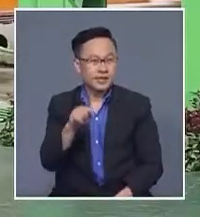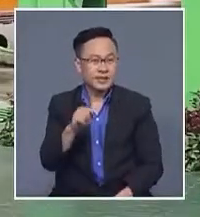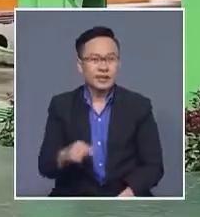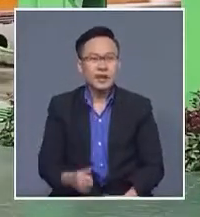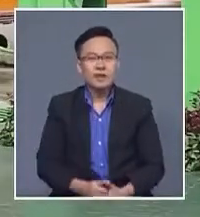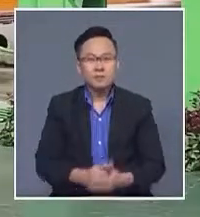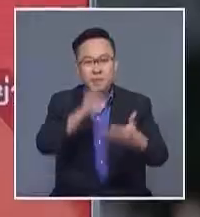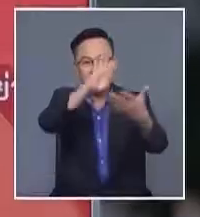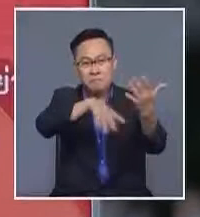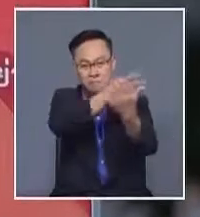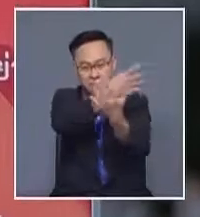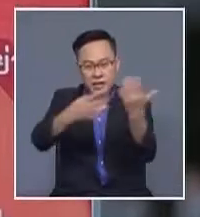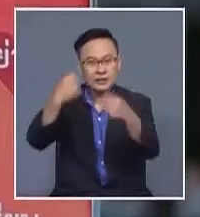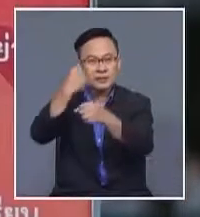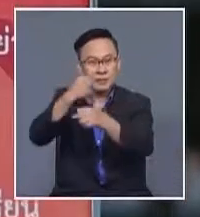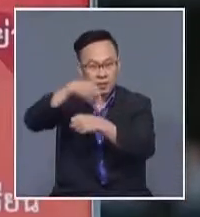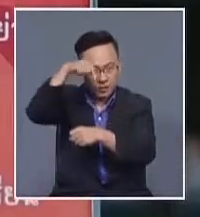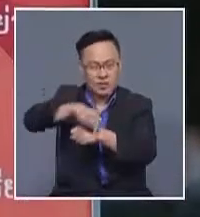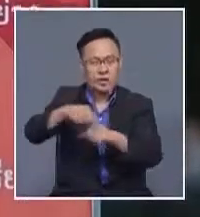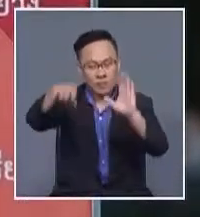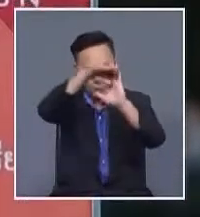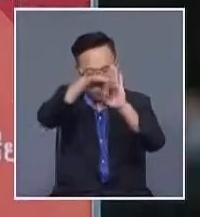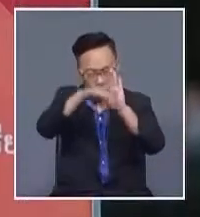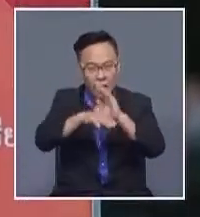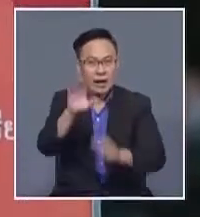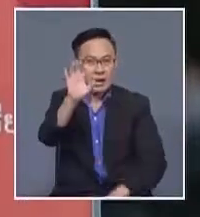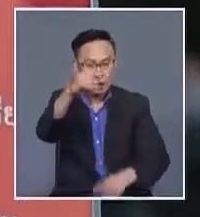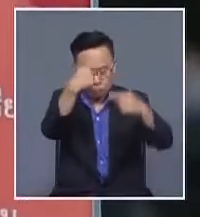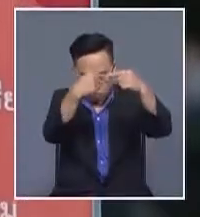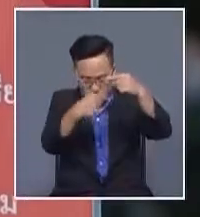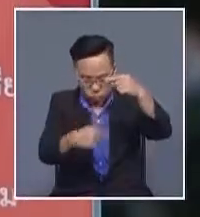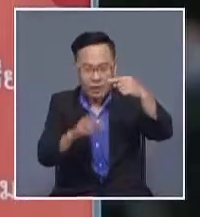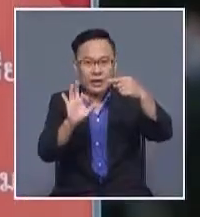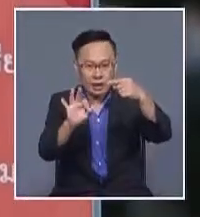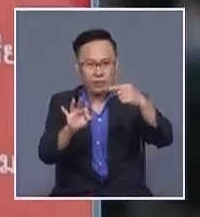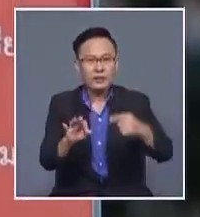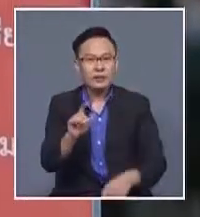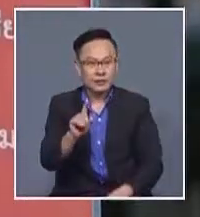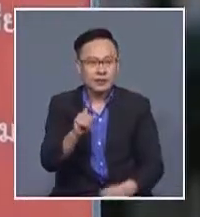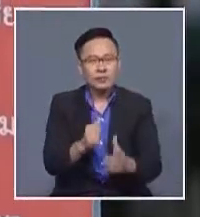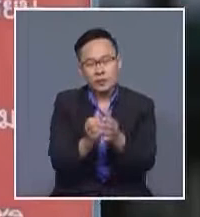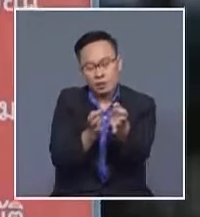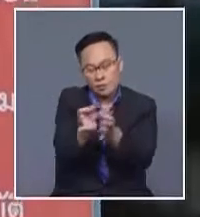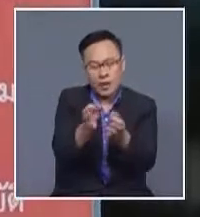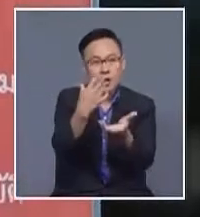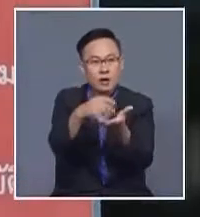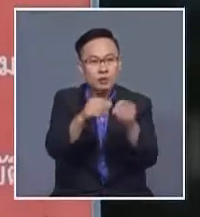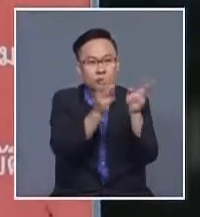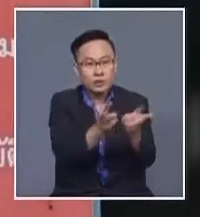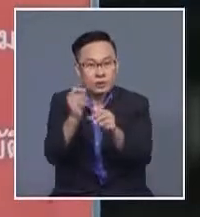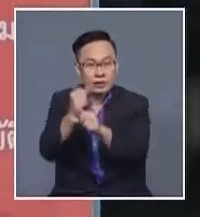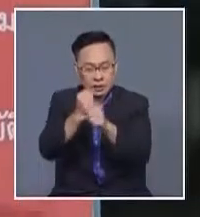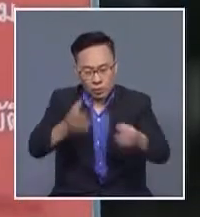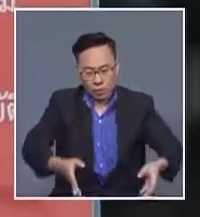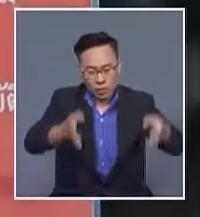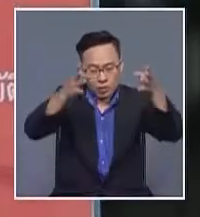การความปลอดภัยของโรงเรียนเราค่ะเน้นในเรื่องของการสร้างจิตสำนึกความปลอดภัยค่ะและระบบความปลอดภัยบนอาคารและสถานที่ต่างๆของโรง